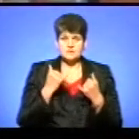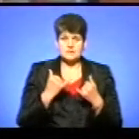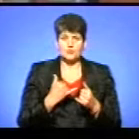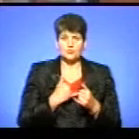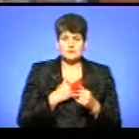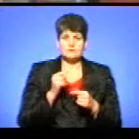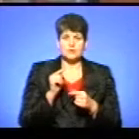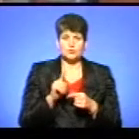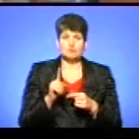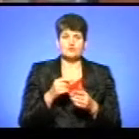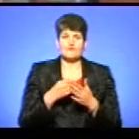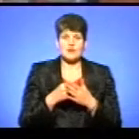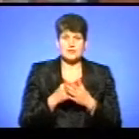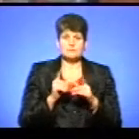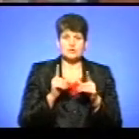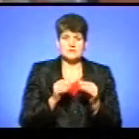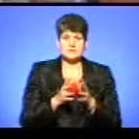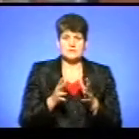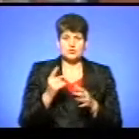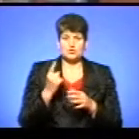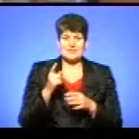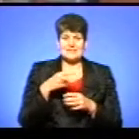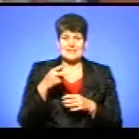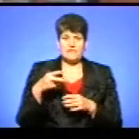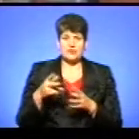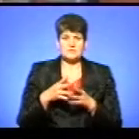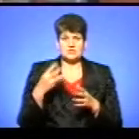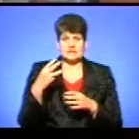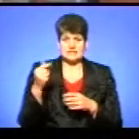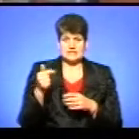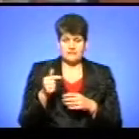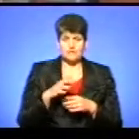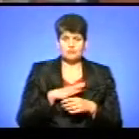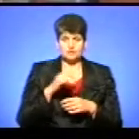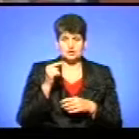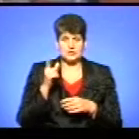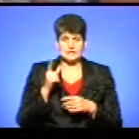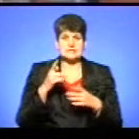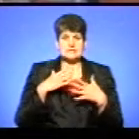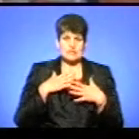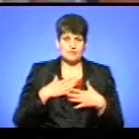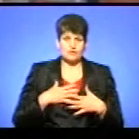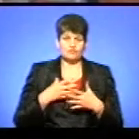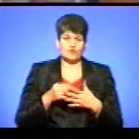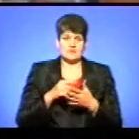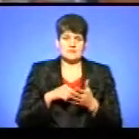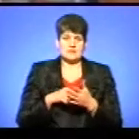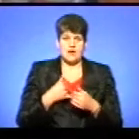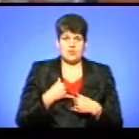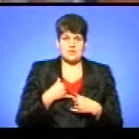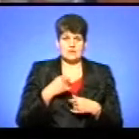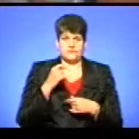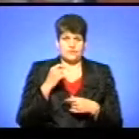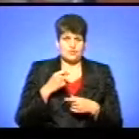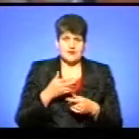при тому, що там вартість проїзду більше 1 євро, тобто більше 30 гривень. Були чехи задоволені в своїх містах, а в нас в Україні